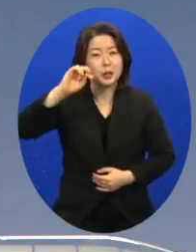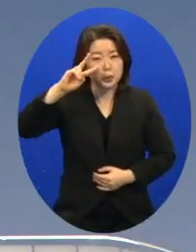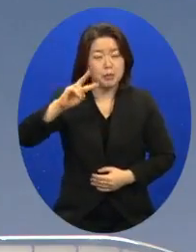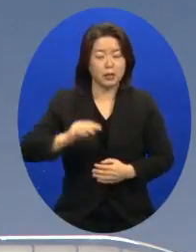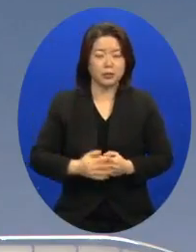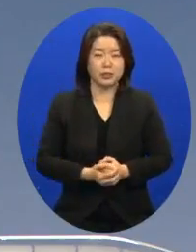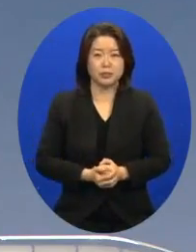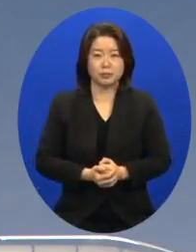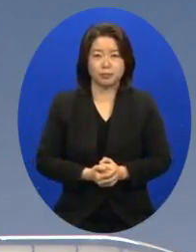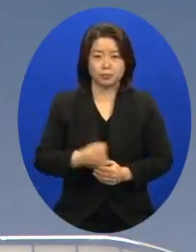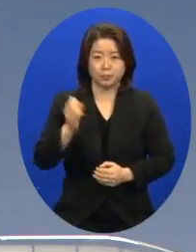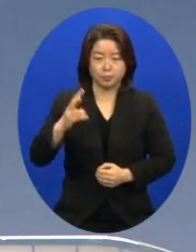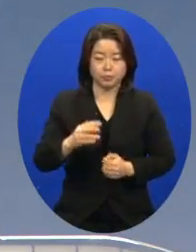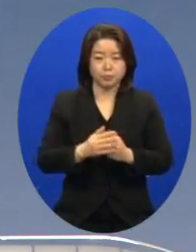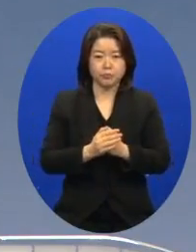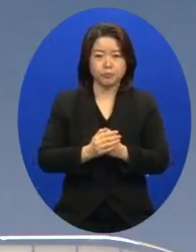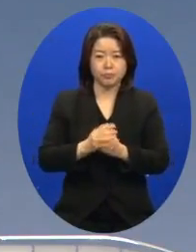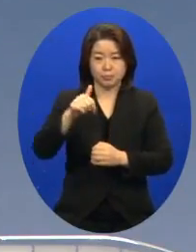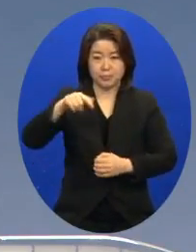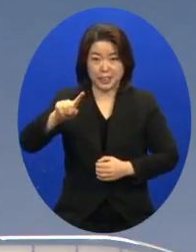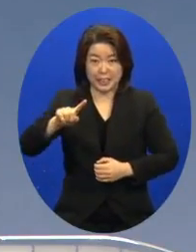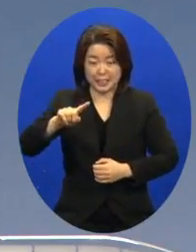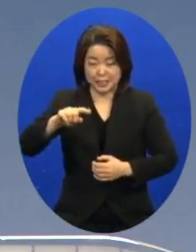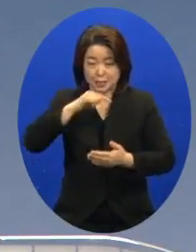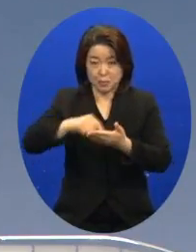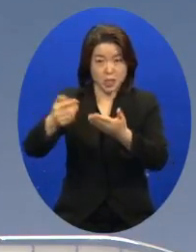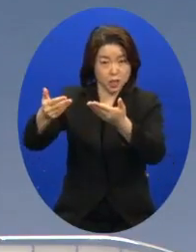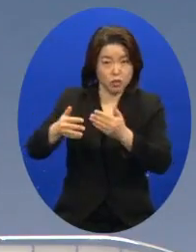또 가해자에게 말합니다